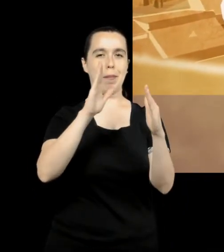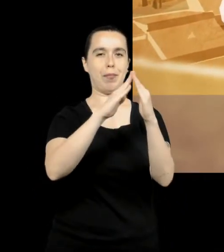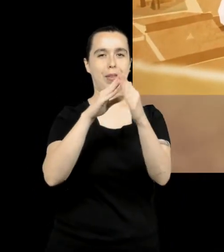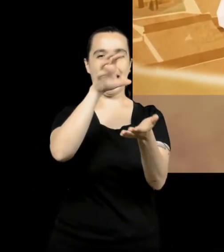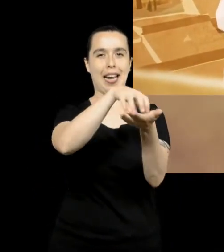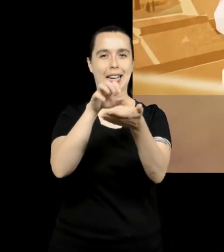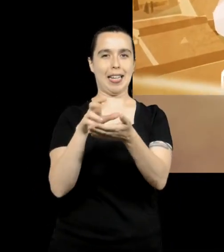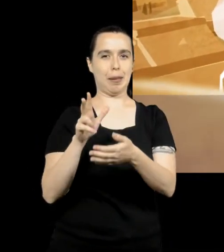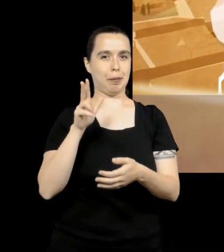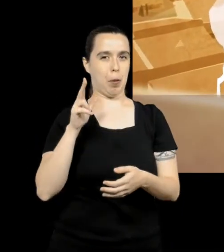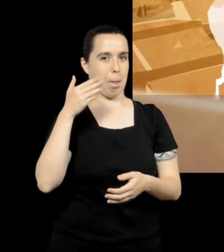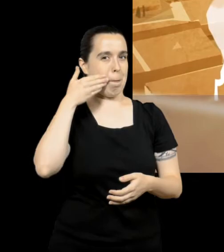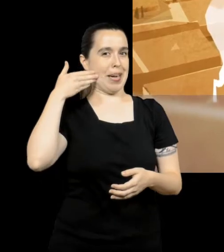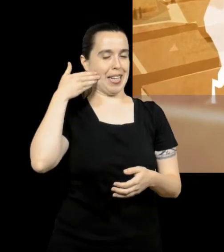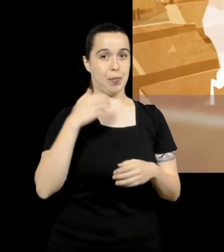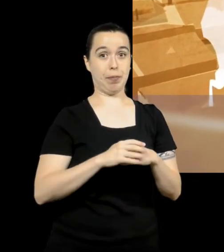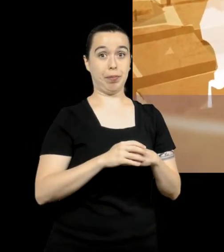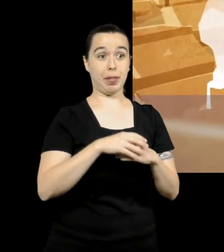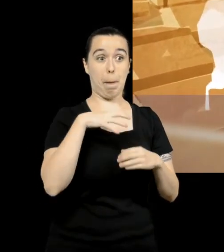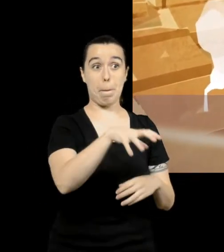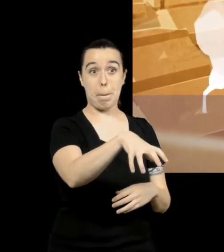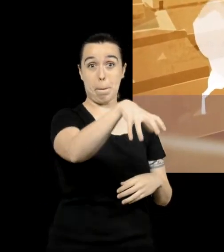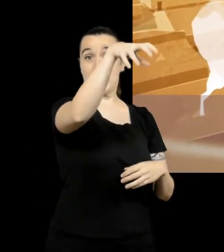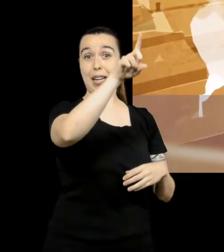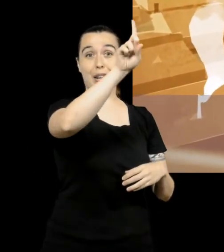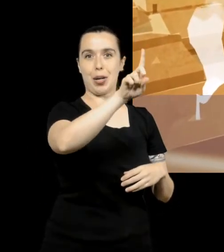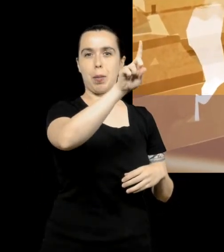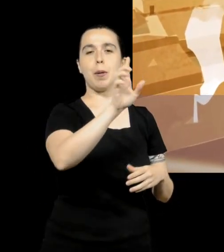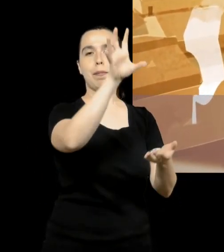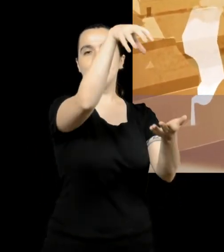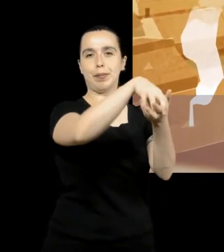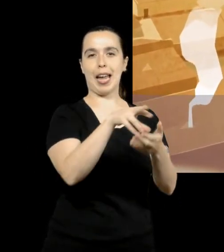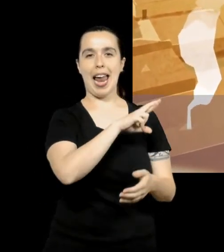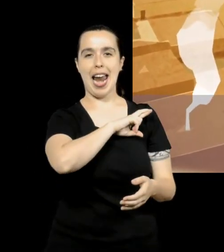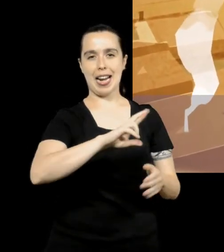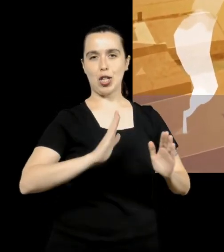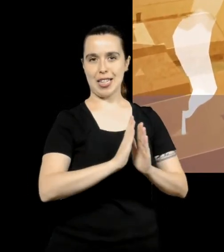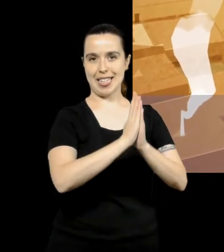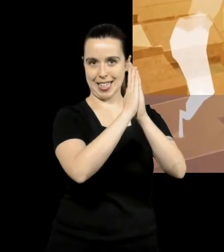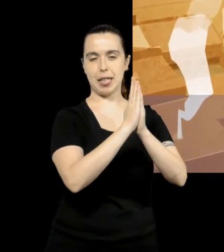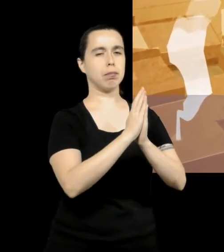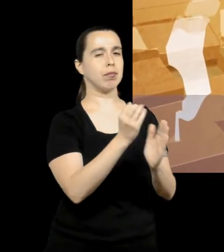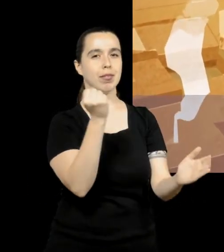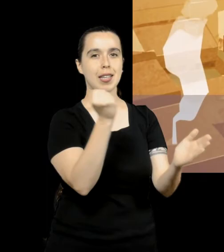un santuari urbà, símbol de la singularitat i organització de la societat ausetana.